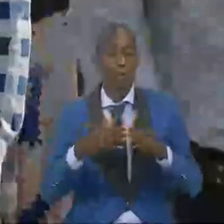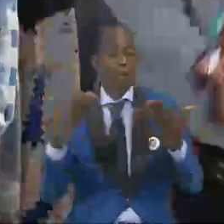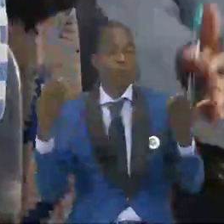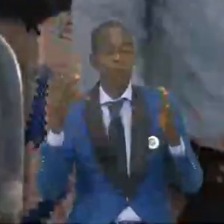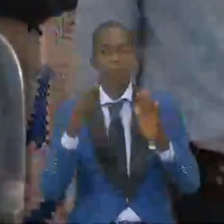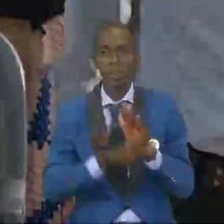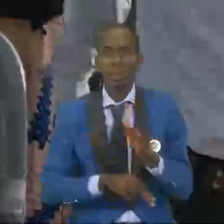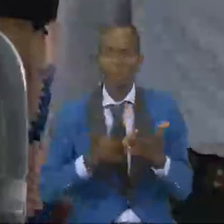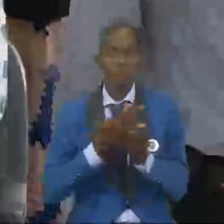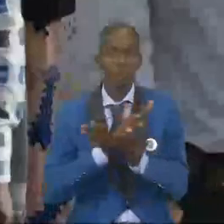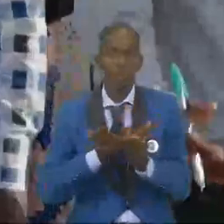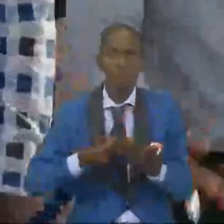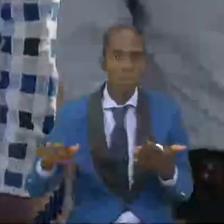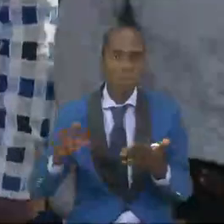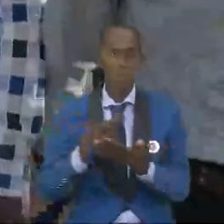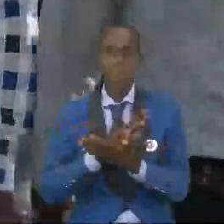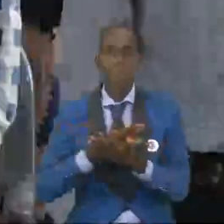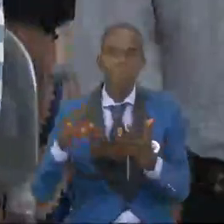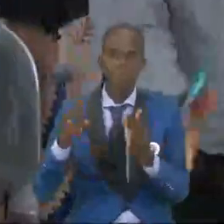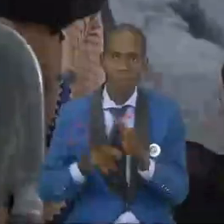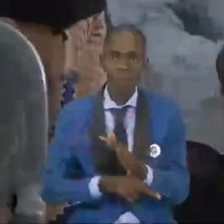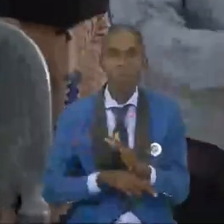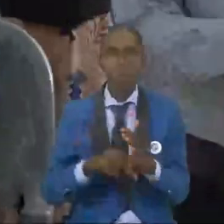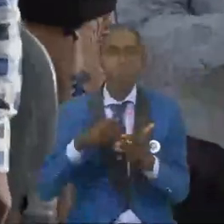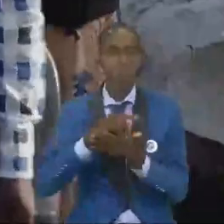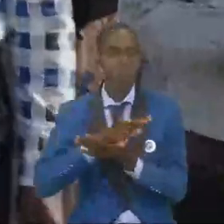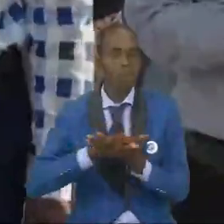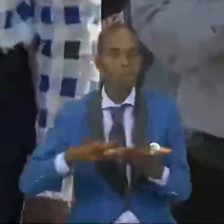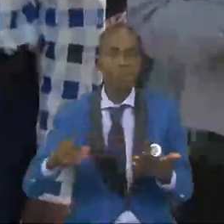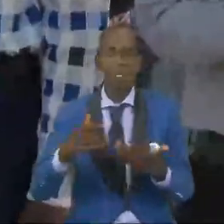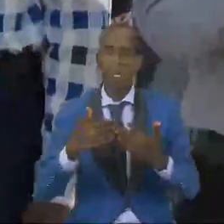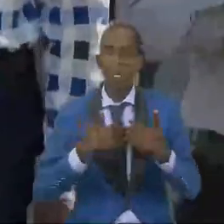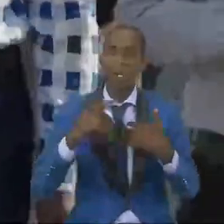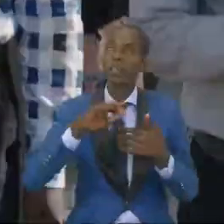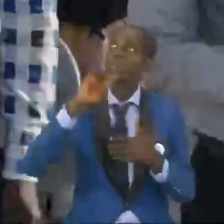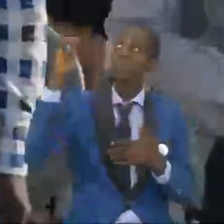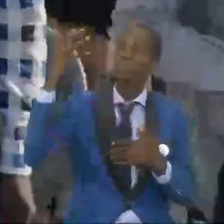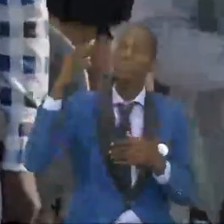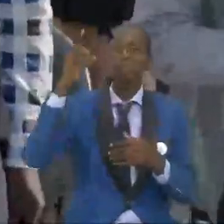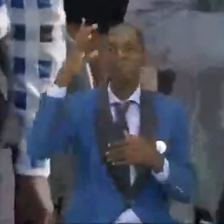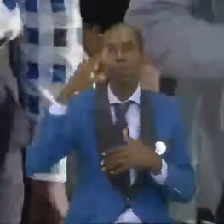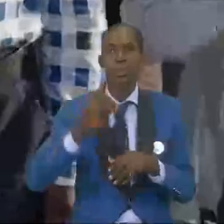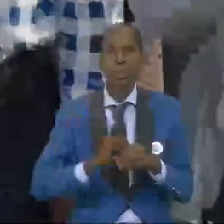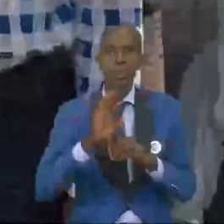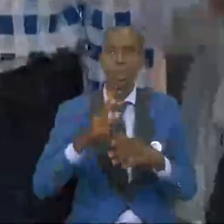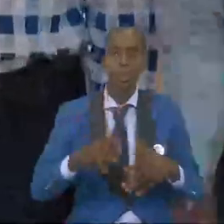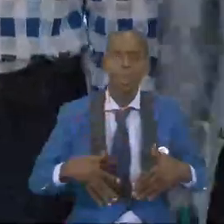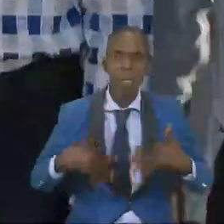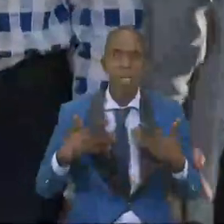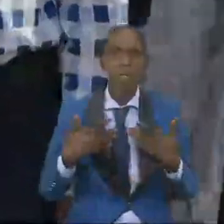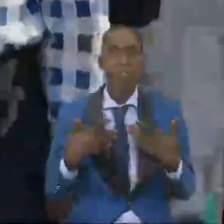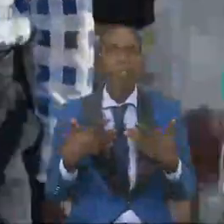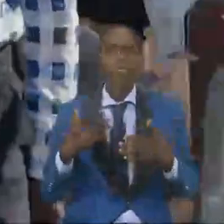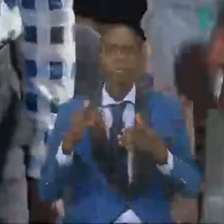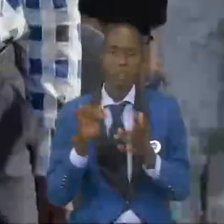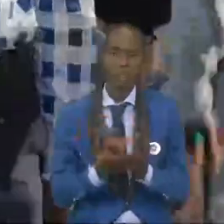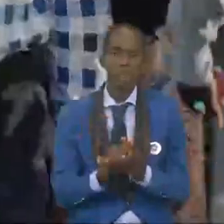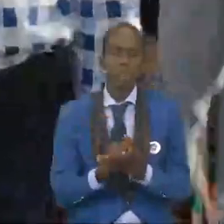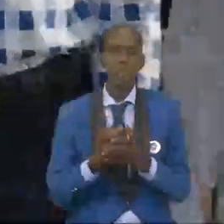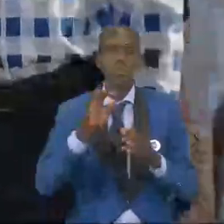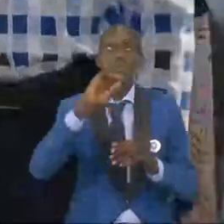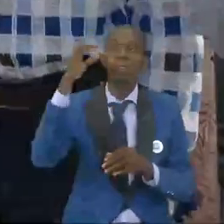qui mène la vie de sainteté transparente, de justice et de pureté. Reçois la grâce dans